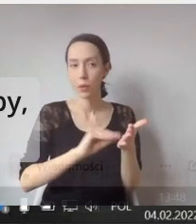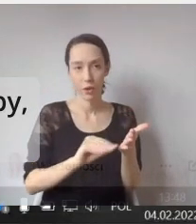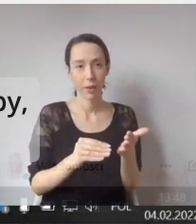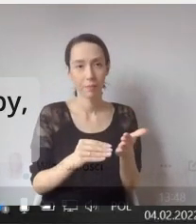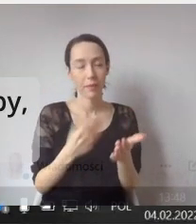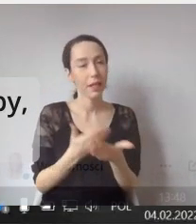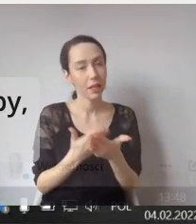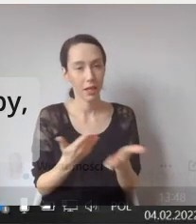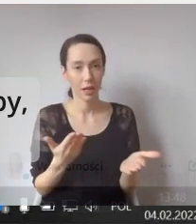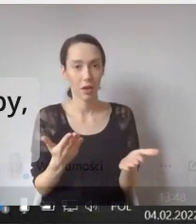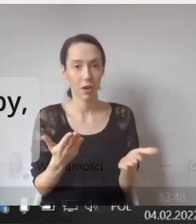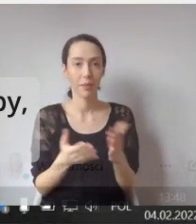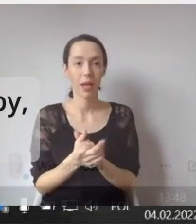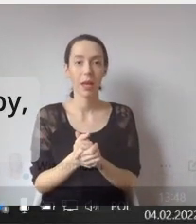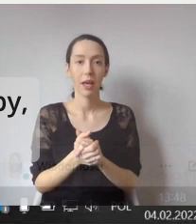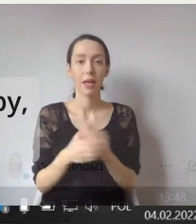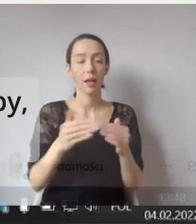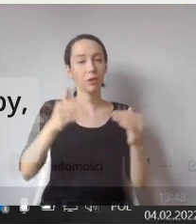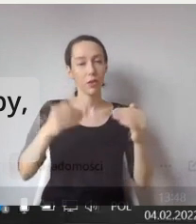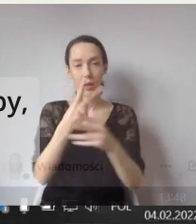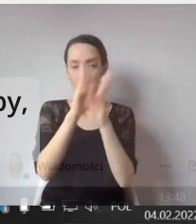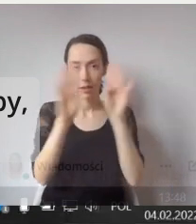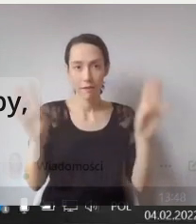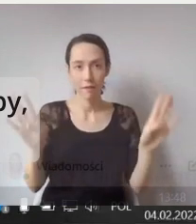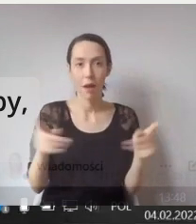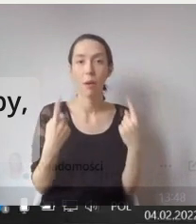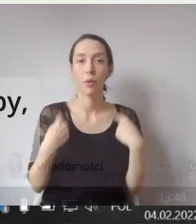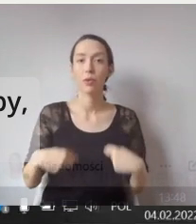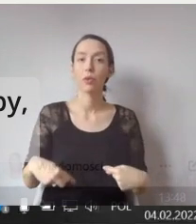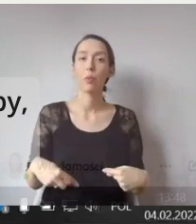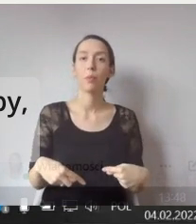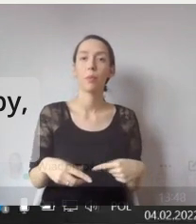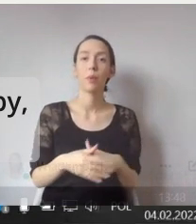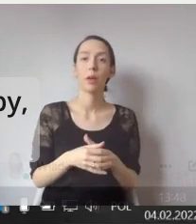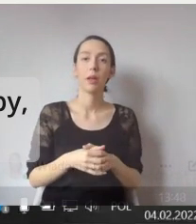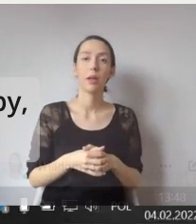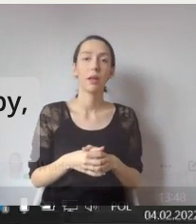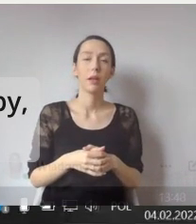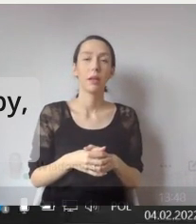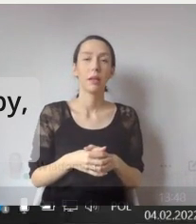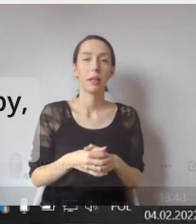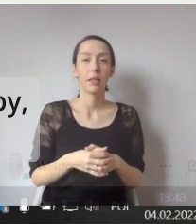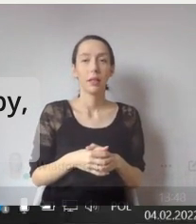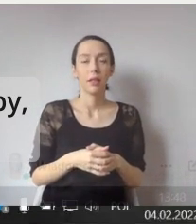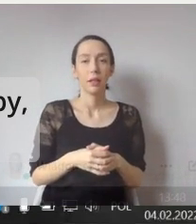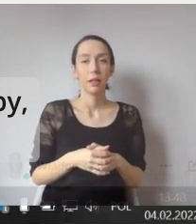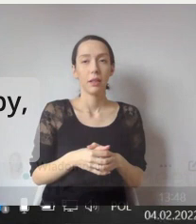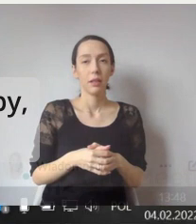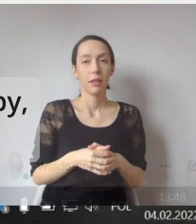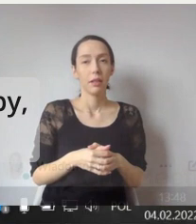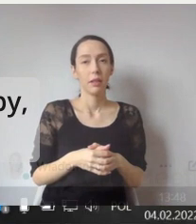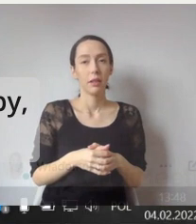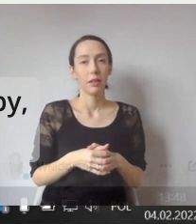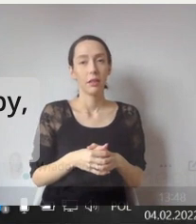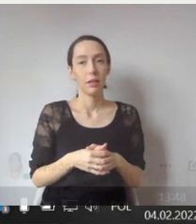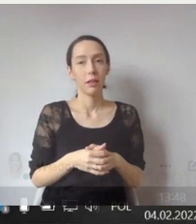dlatego że tak jak już wcześniej Wam pokazywałam, osoby, które zajmują tak naprawdę stanowisko o takiej